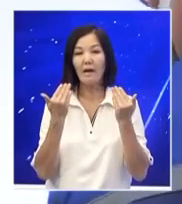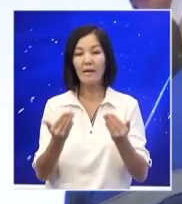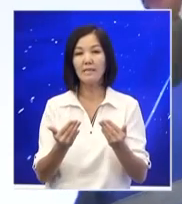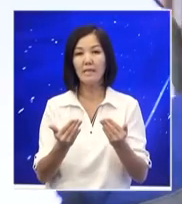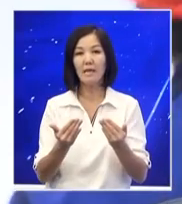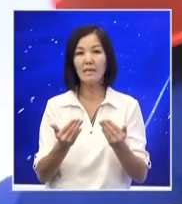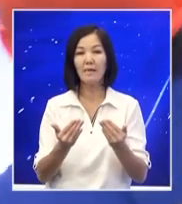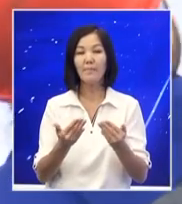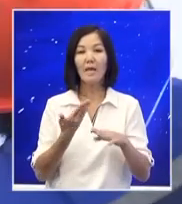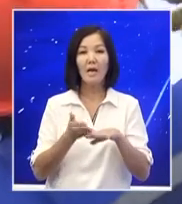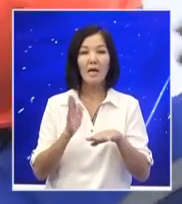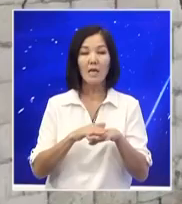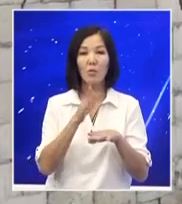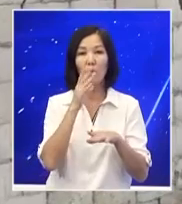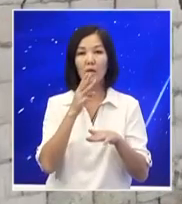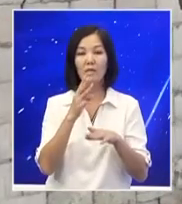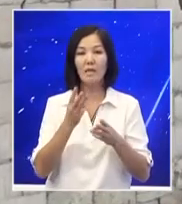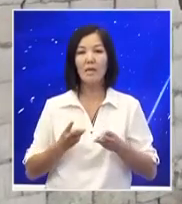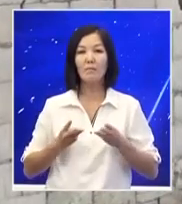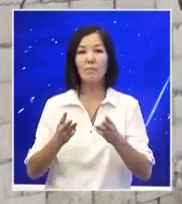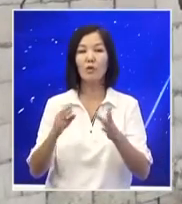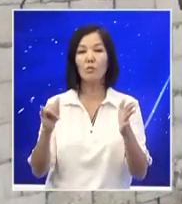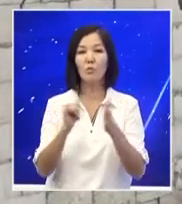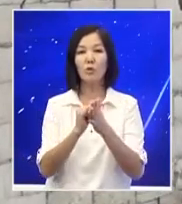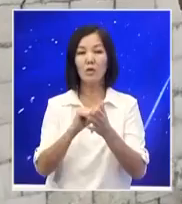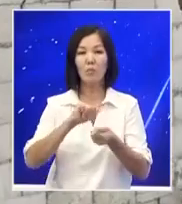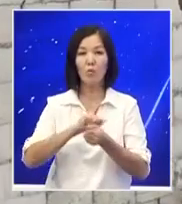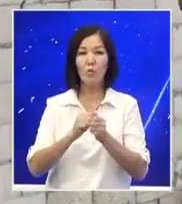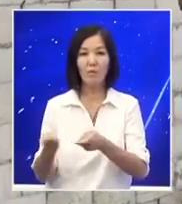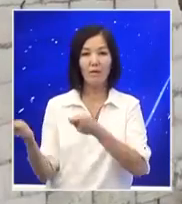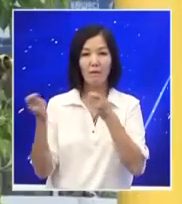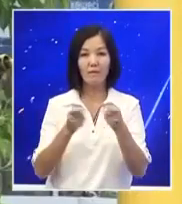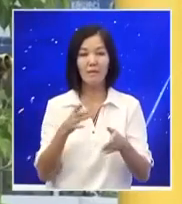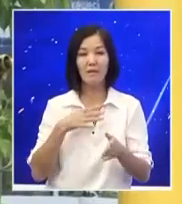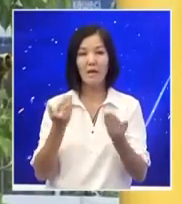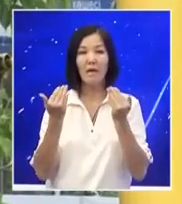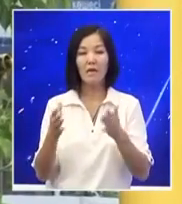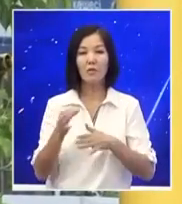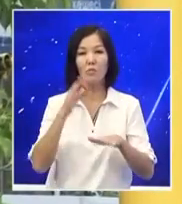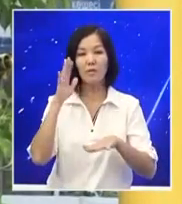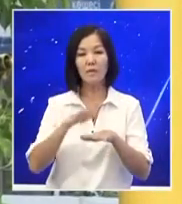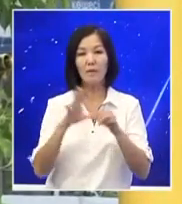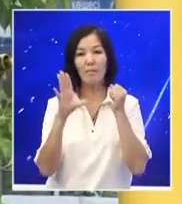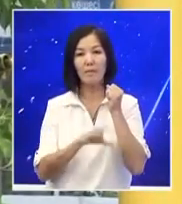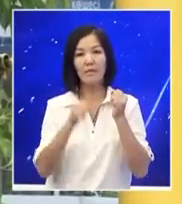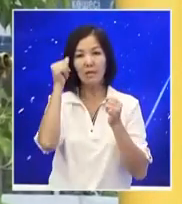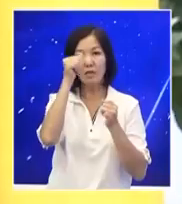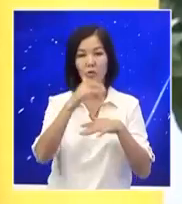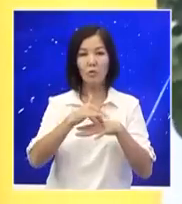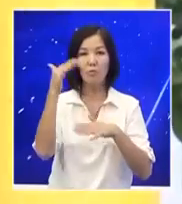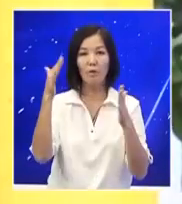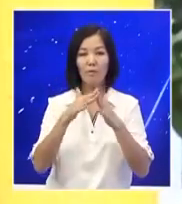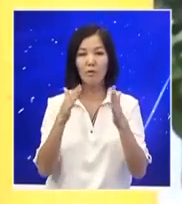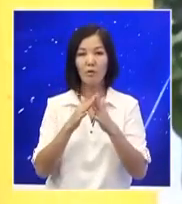Тоқыраудан бері тұрғындар үйлеріне пеш орнатып, көмір тасып, жылытып, табан тоздырған болатын. Амандық Баталов соңғы жылдарда сол көпқабатты